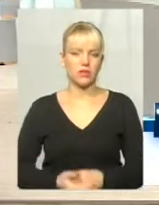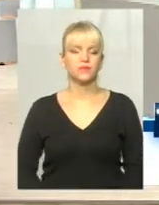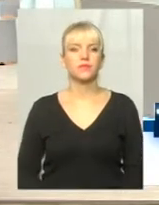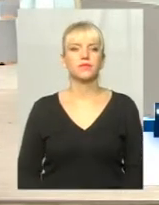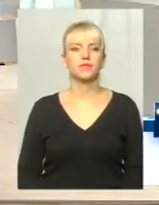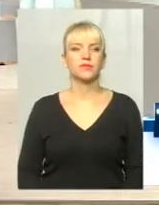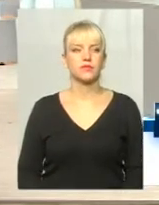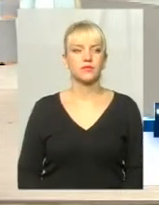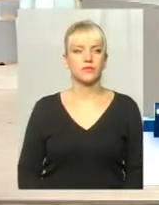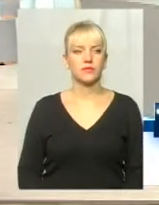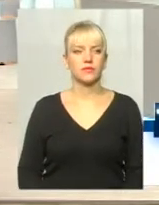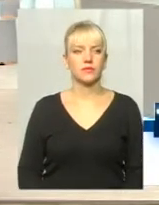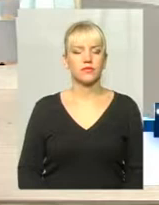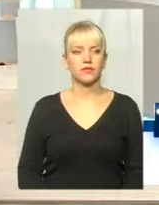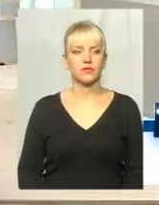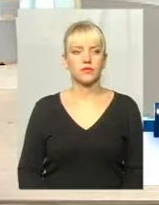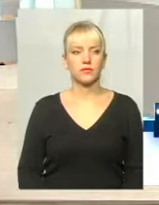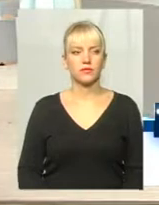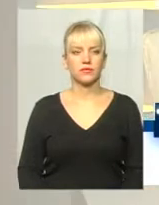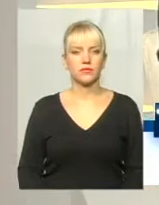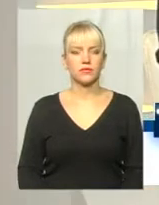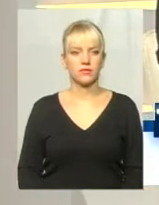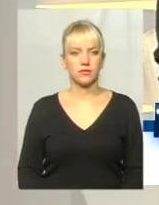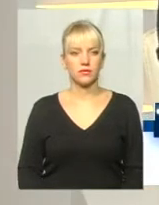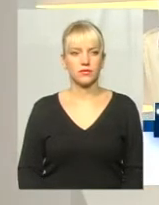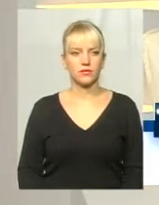Дякую. Давайте, мабуть, тут і